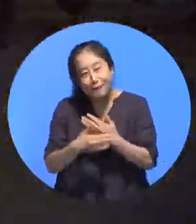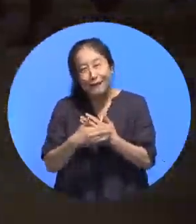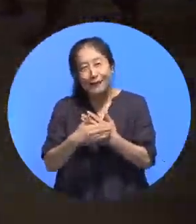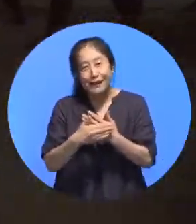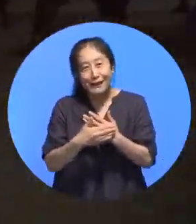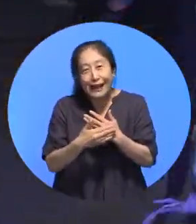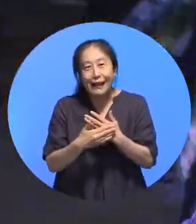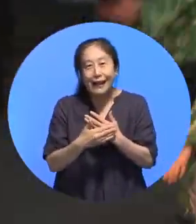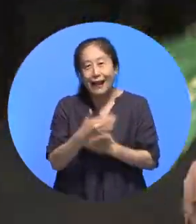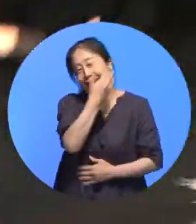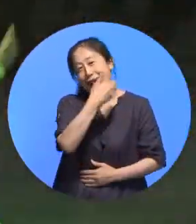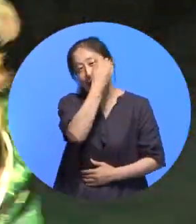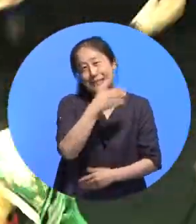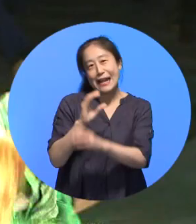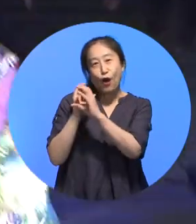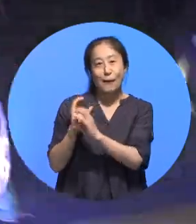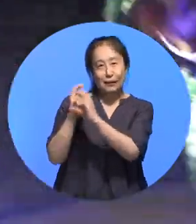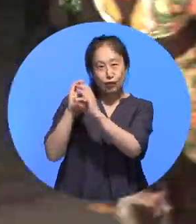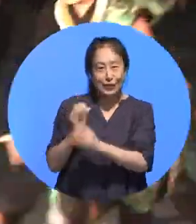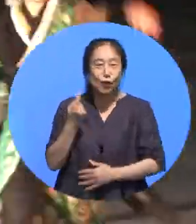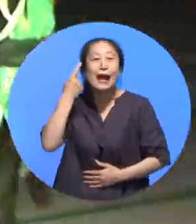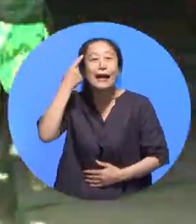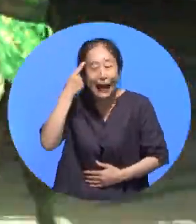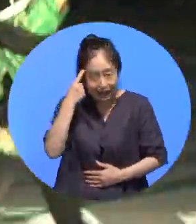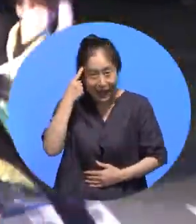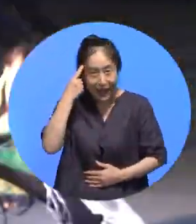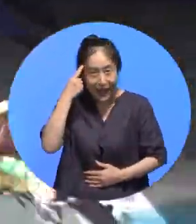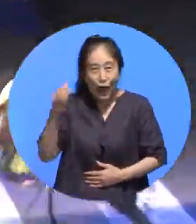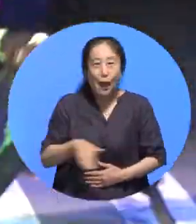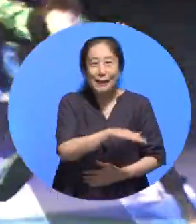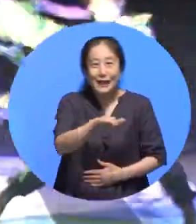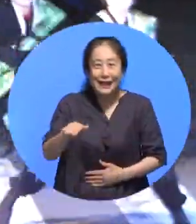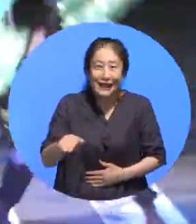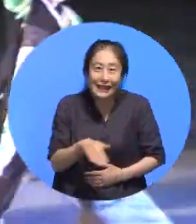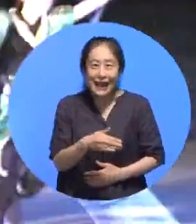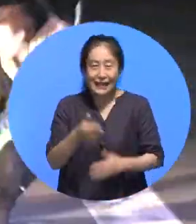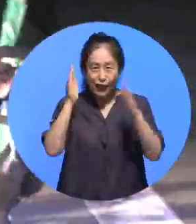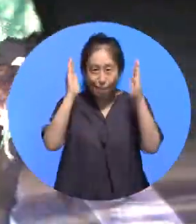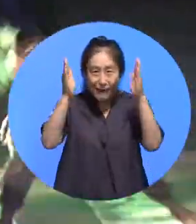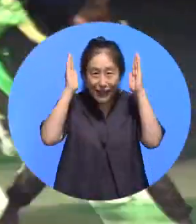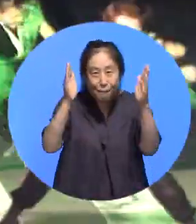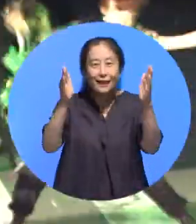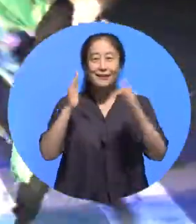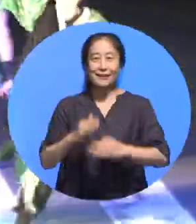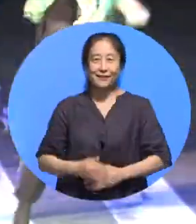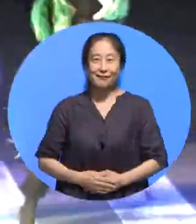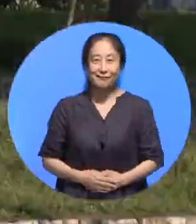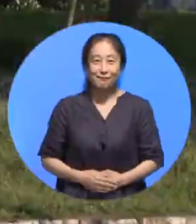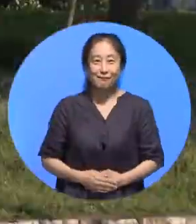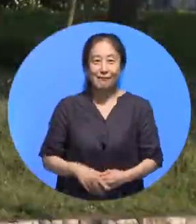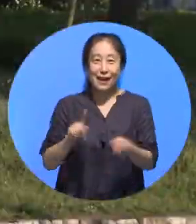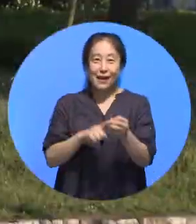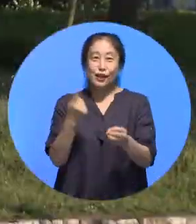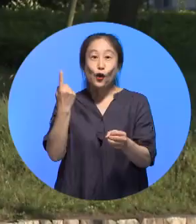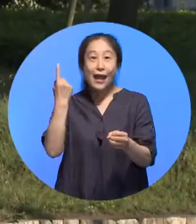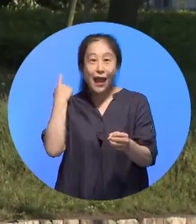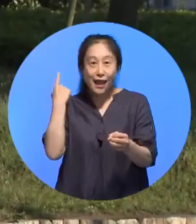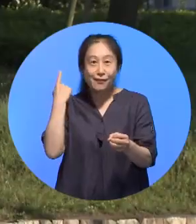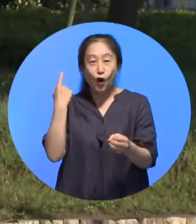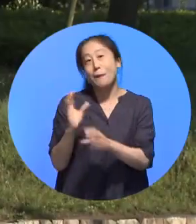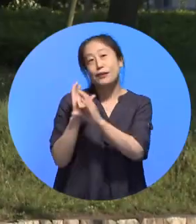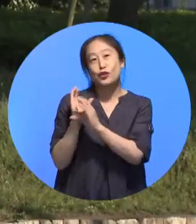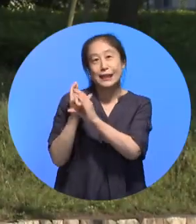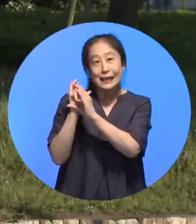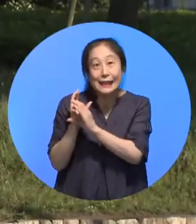祭りはとても大切な祭りとして定義づけて全員で頑張ってますえっと去年